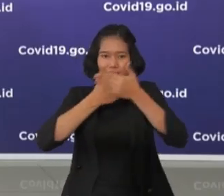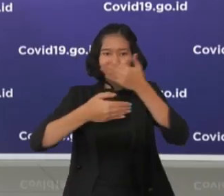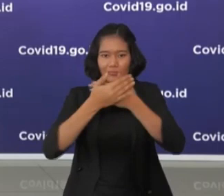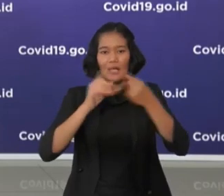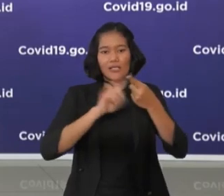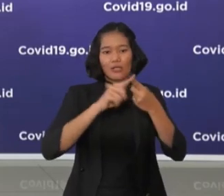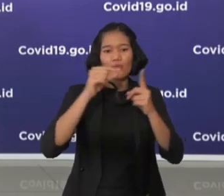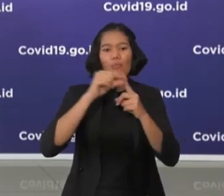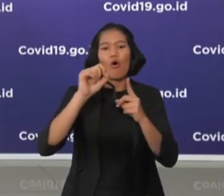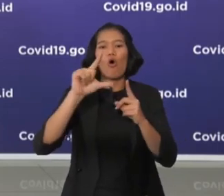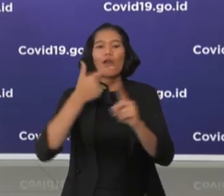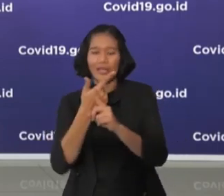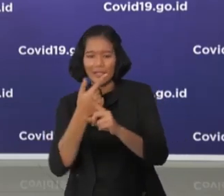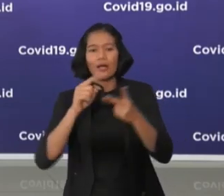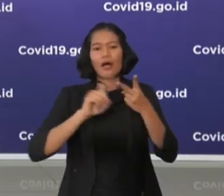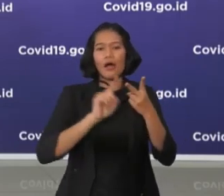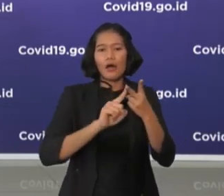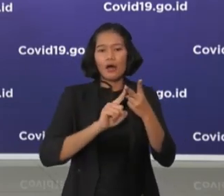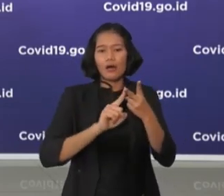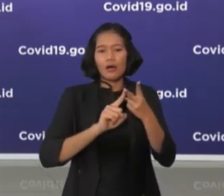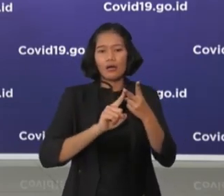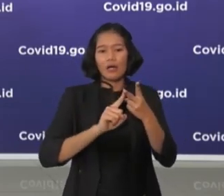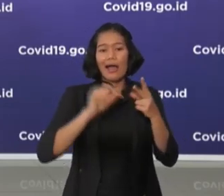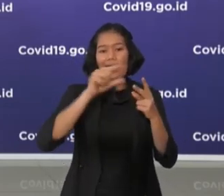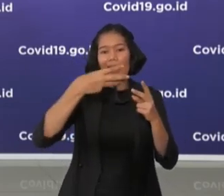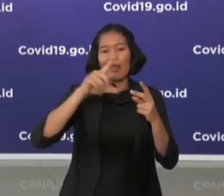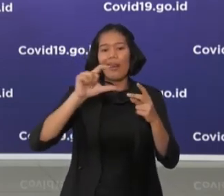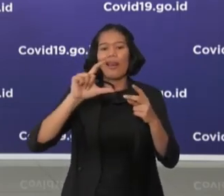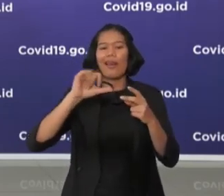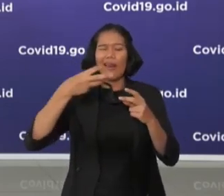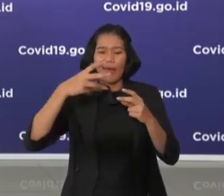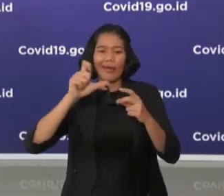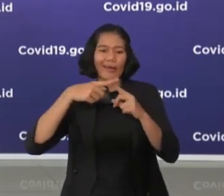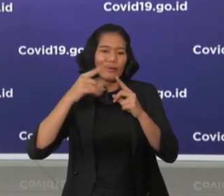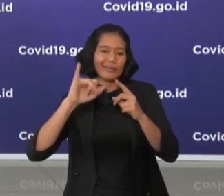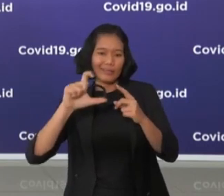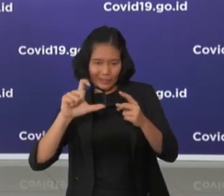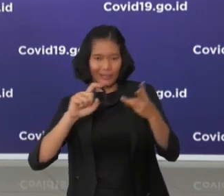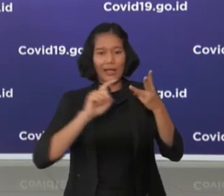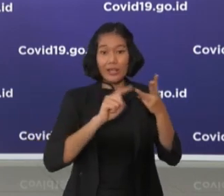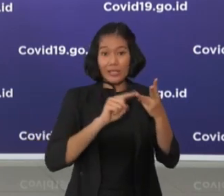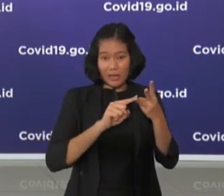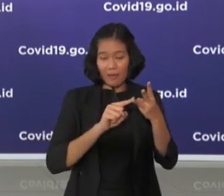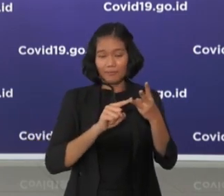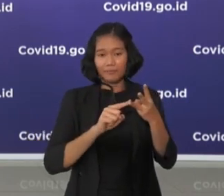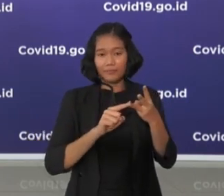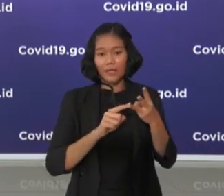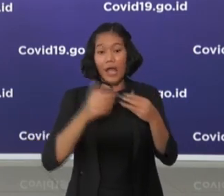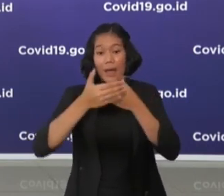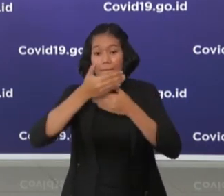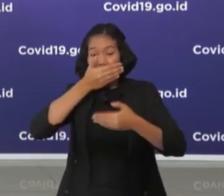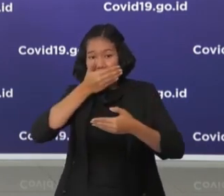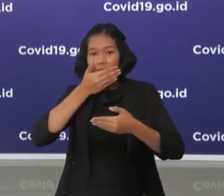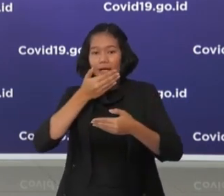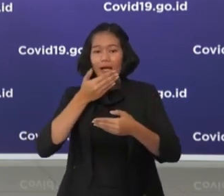berupa polypropylene dan ada lapisan elektrik dan terhadap Master ini mempunyai